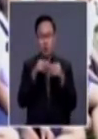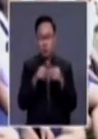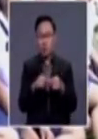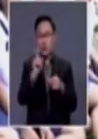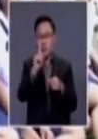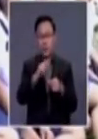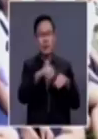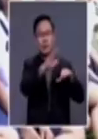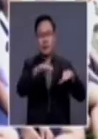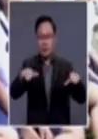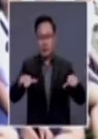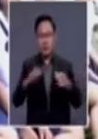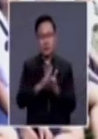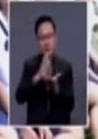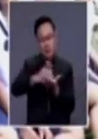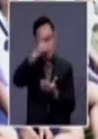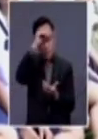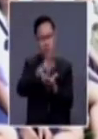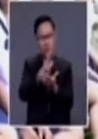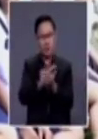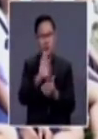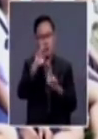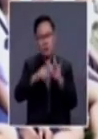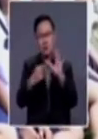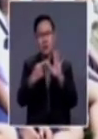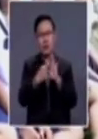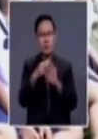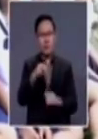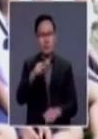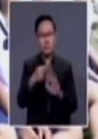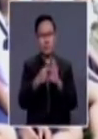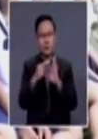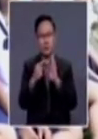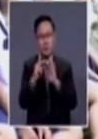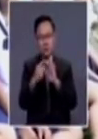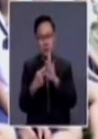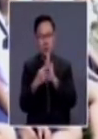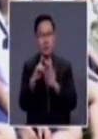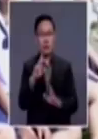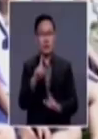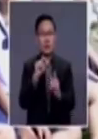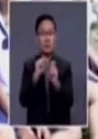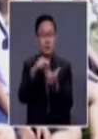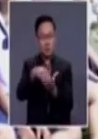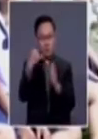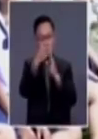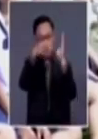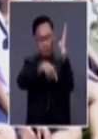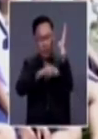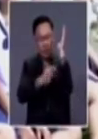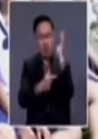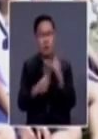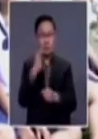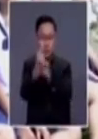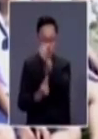ลังอยู่ท่ามกลางน้องๆ นักเรียนของโรงเรียนบ้านตากแดดอำเภอเมืองจังหวัดพังงาครับซึ่งเมื่อย้อนกลับไปเมื่อประมาณสัก1ปีที่แล้วครับโรงเรียนแห่